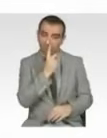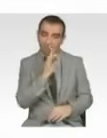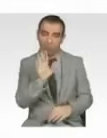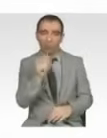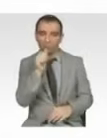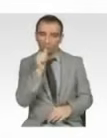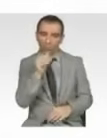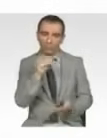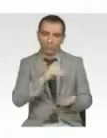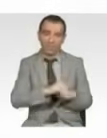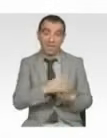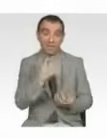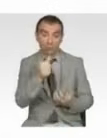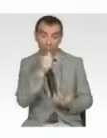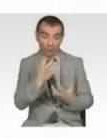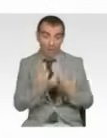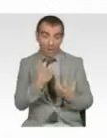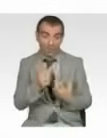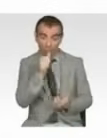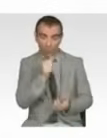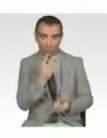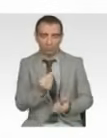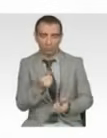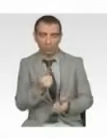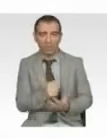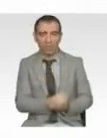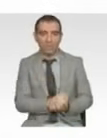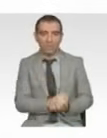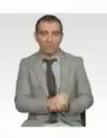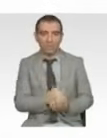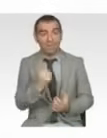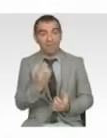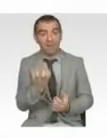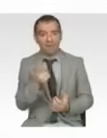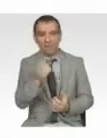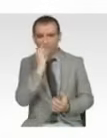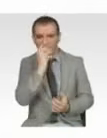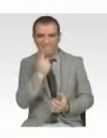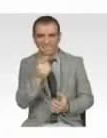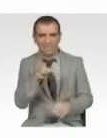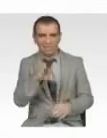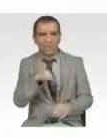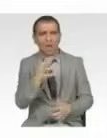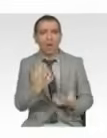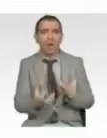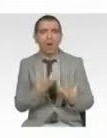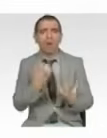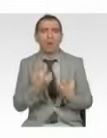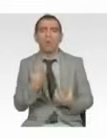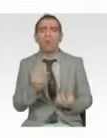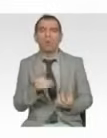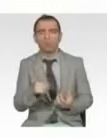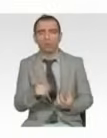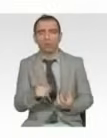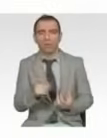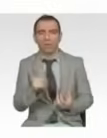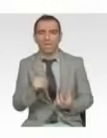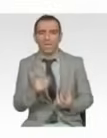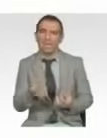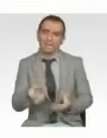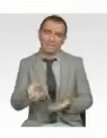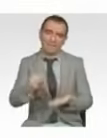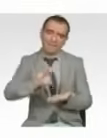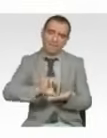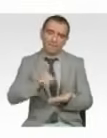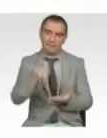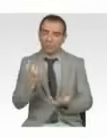da su ekleyin. Kaynamış su bir olacak. Aha. Böyle bitki çaylarını kaynatmıyoruz değil mi? Evet. Kaynamış suyun demleme. Içine, evet,